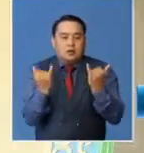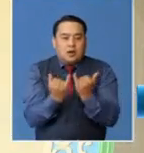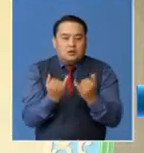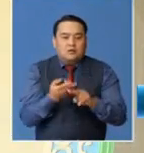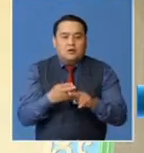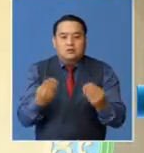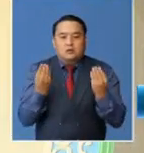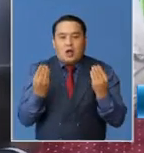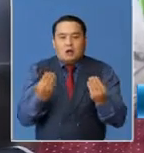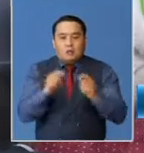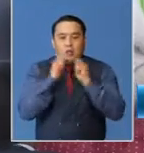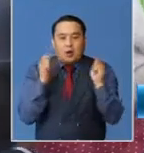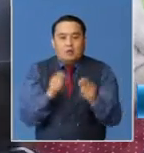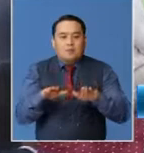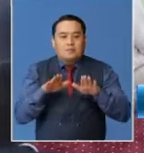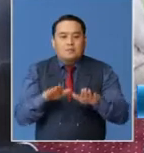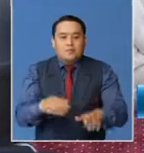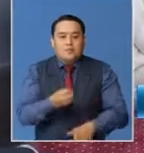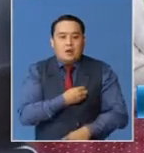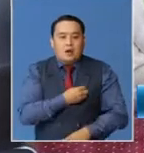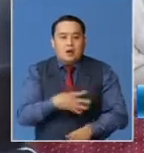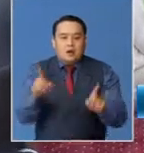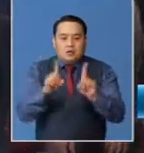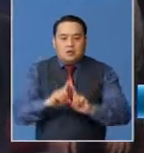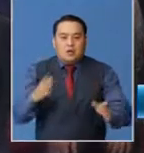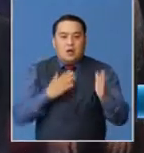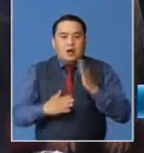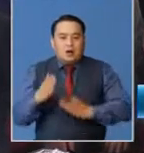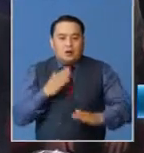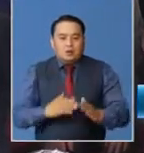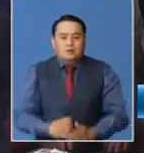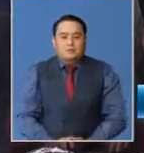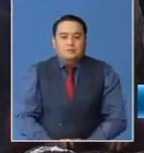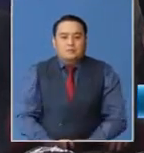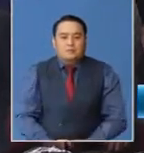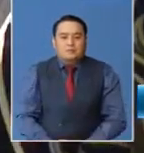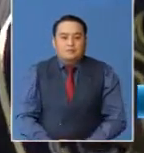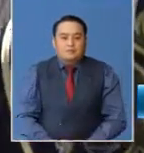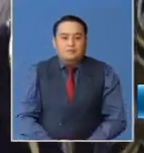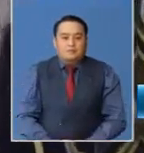Такому замечательному подарку от местного мецената особенно рады Ахсакалы аула.